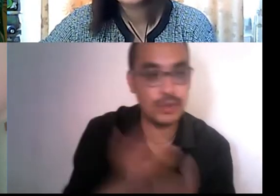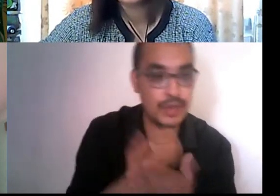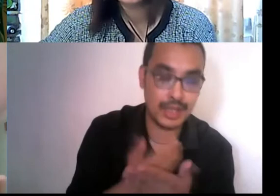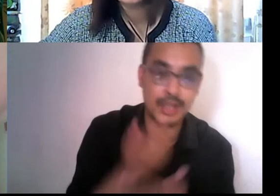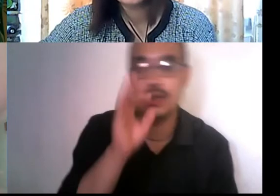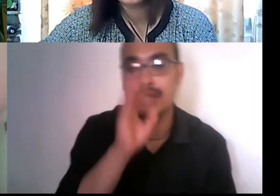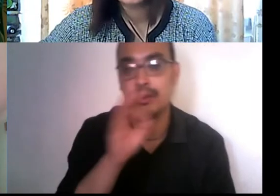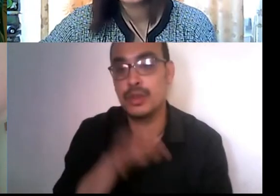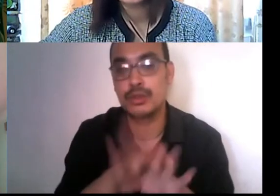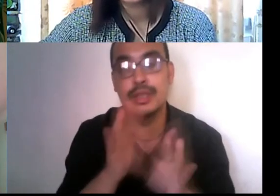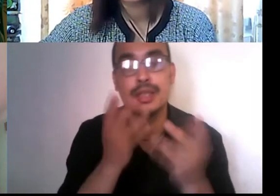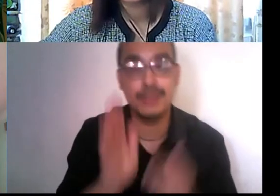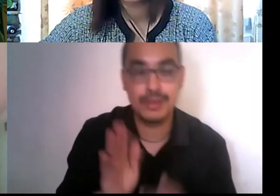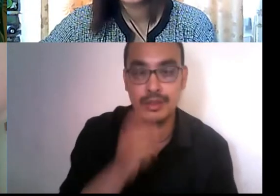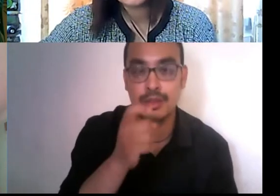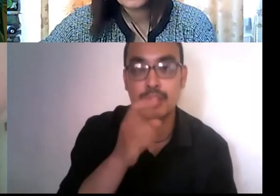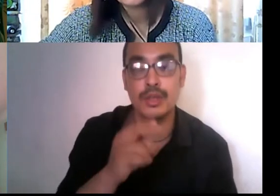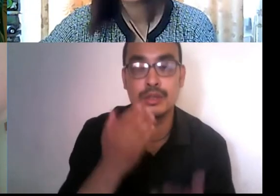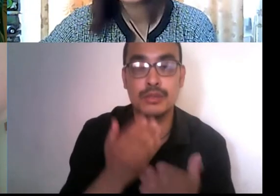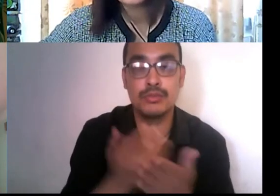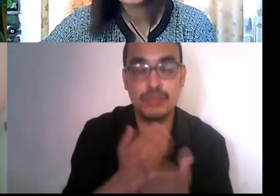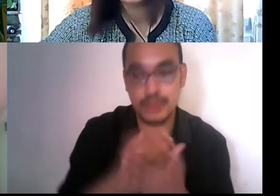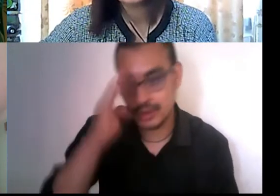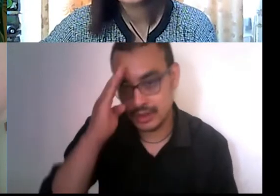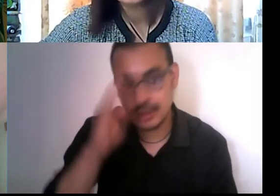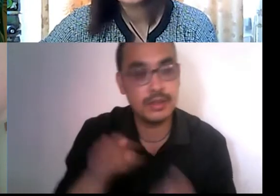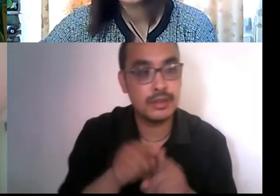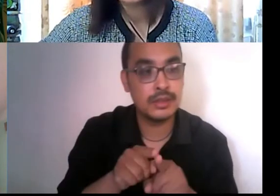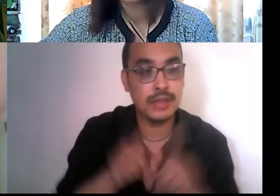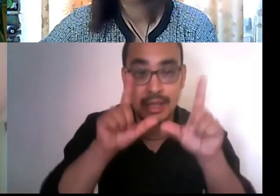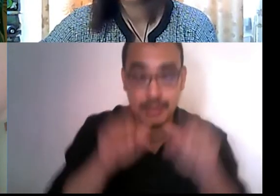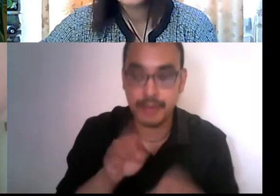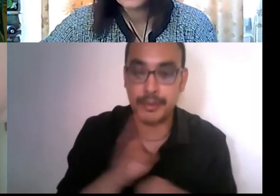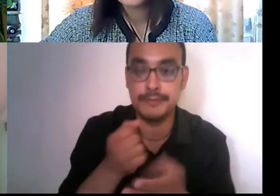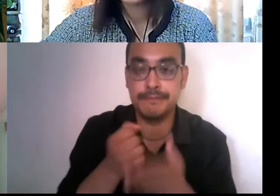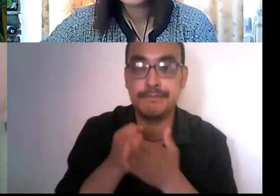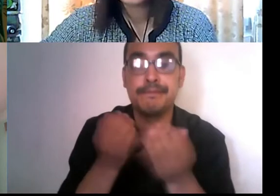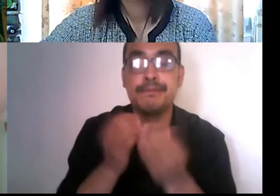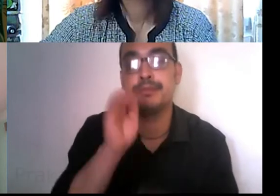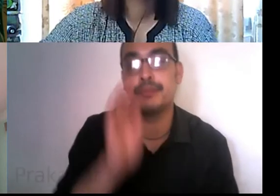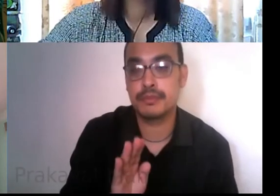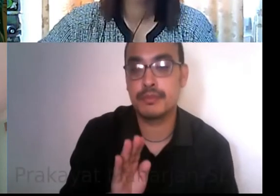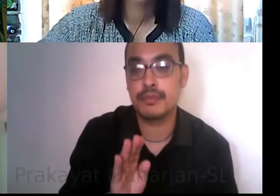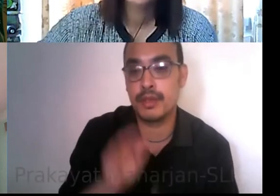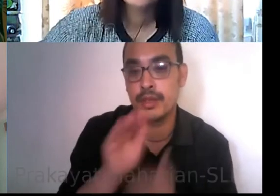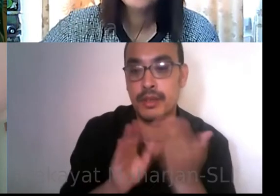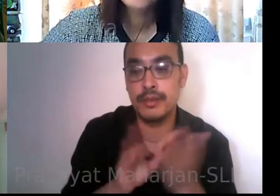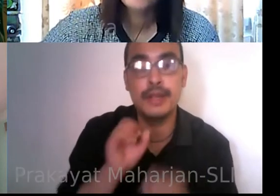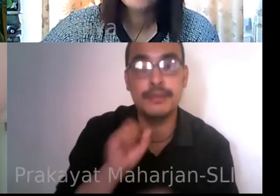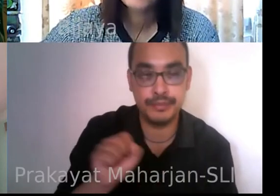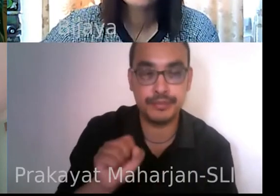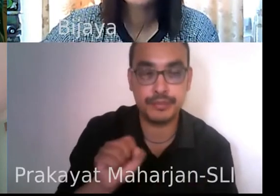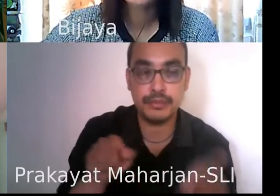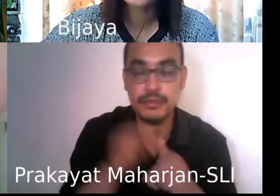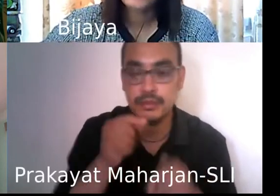अथवा गैर सरकारीहरू को हुनुहुन्छ जसले परिआएको खण्डमा हामीले सहयोग लिन सकोस् भन्ने हिसाबमा मेरो आउटलाइन यही नै हुनेछ र